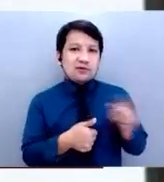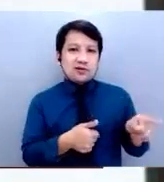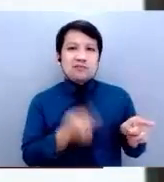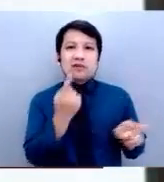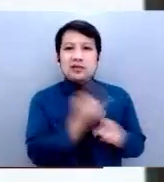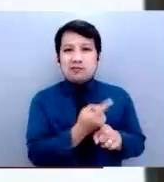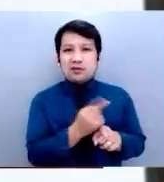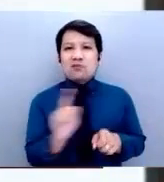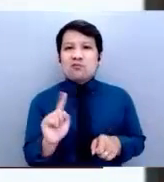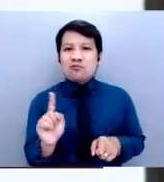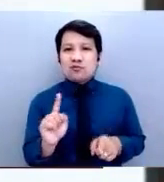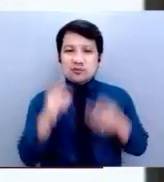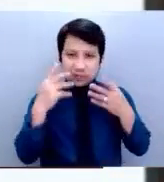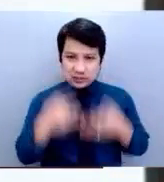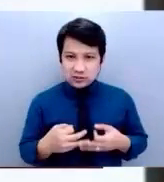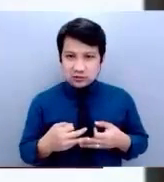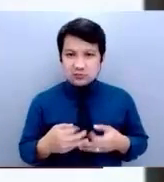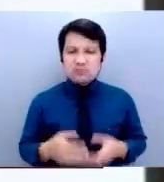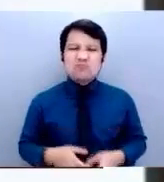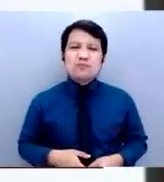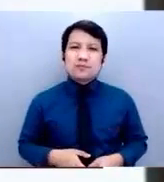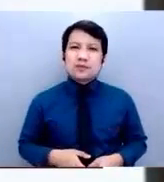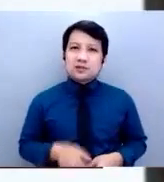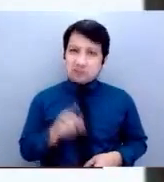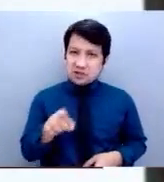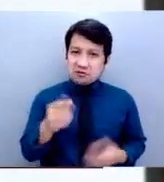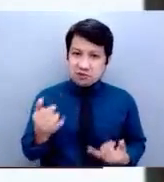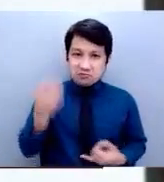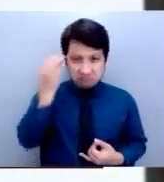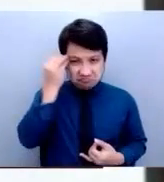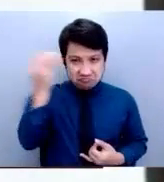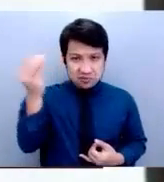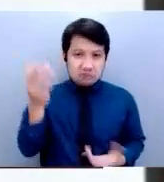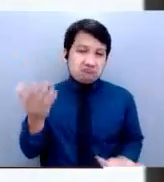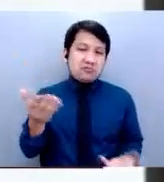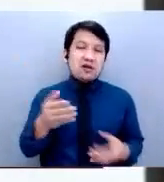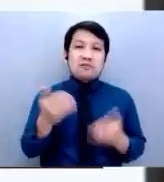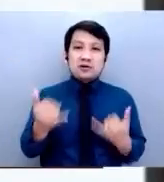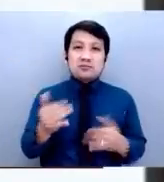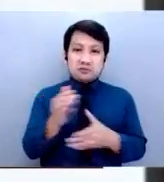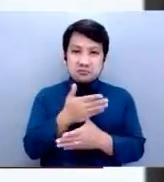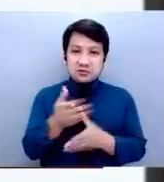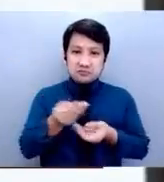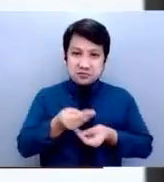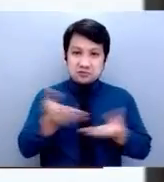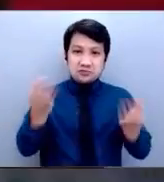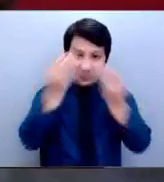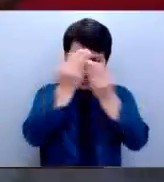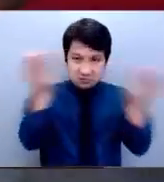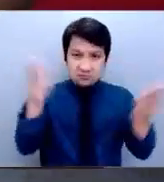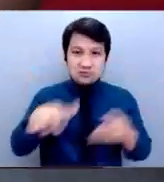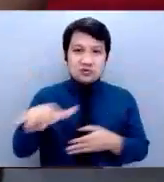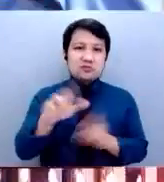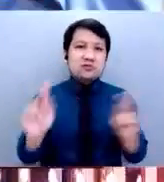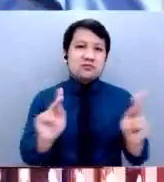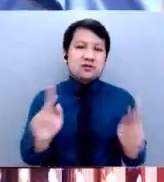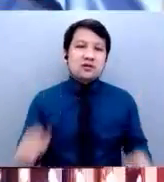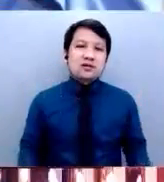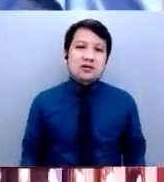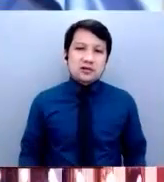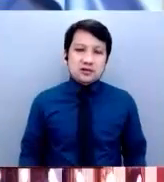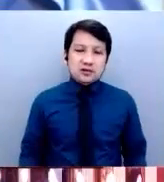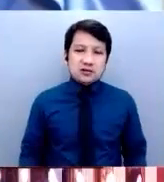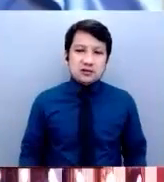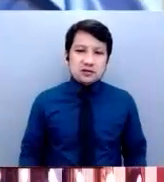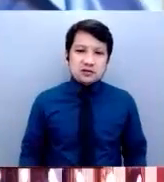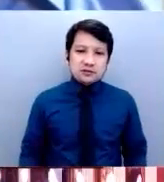maging decision. So ngayon, it's an opinion that was you know, shared to the public. Apo. Okay. Kung Louis, just